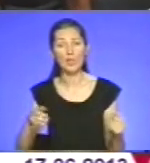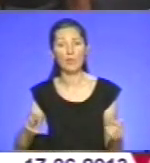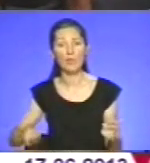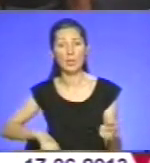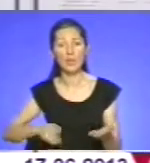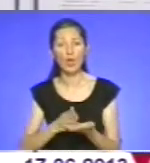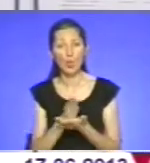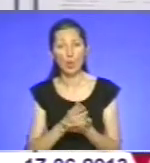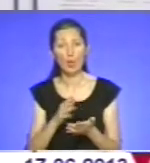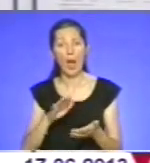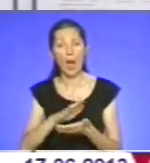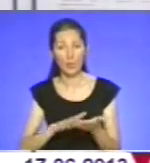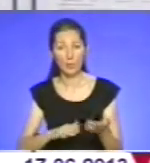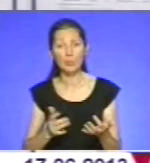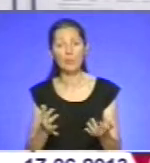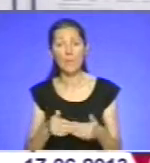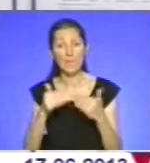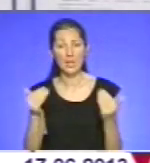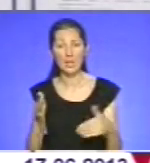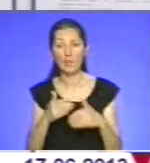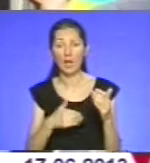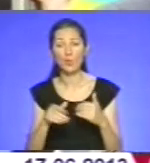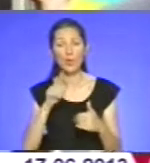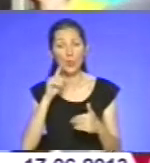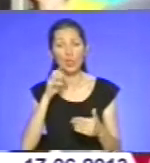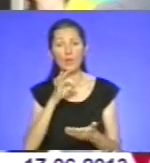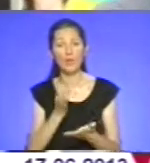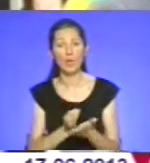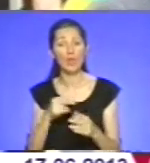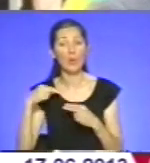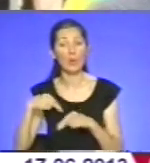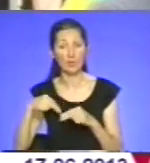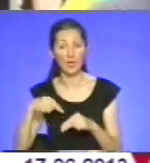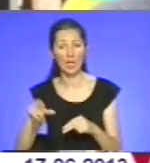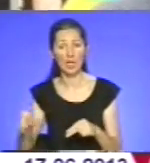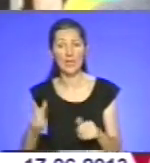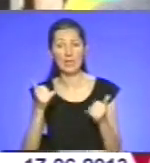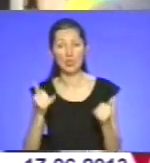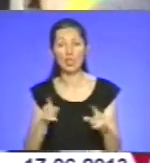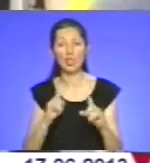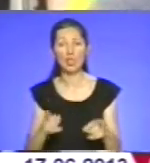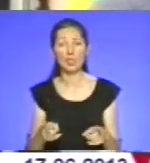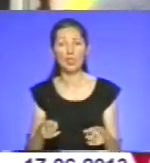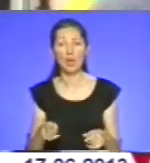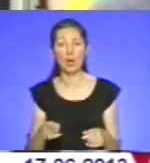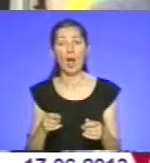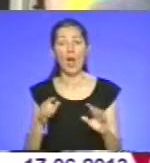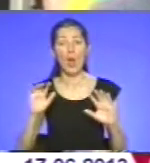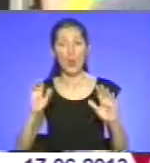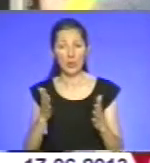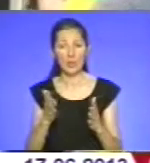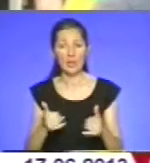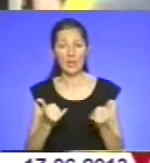більше. Консультуватимуть молоді кваліфіковані працівники. Сьогодні дійсно знаменна подія для усіх, хто присутній